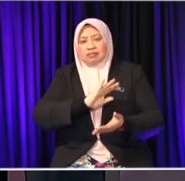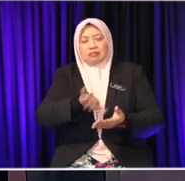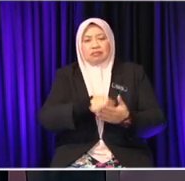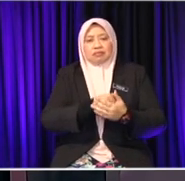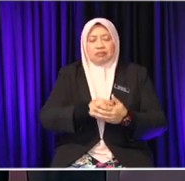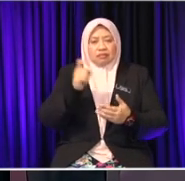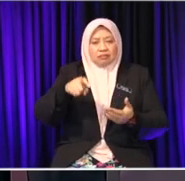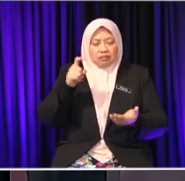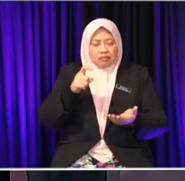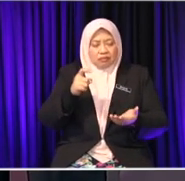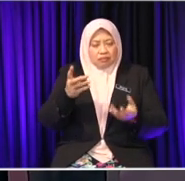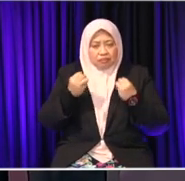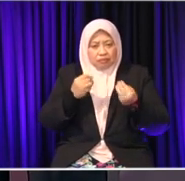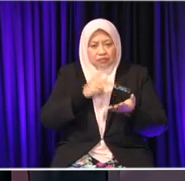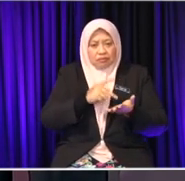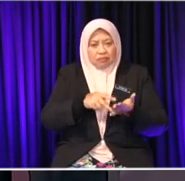insulin